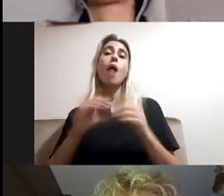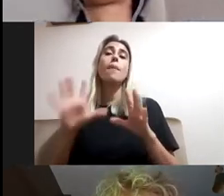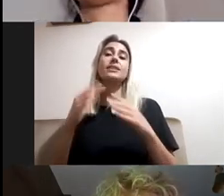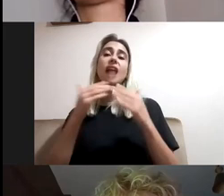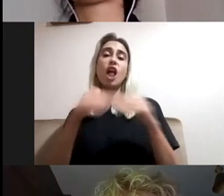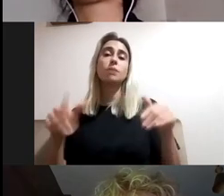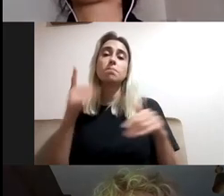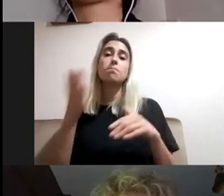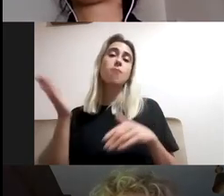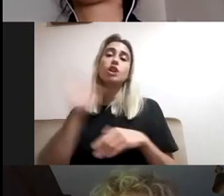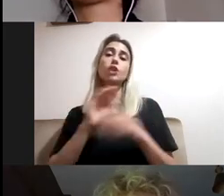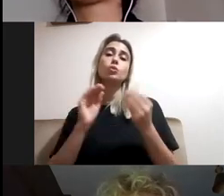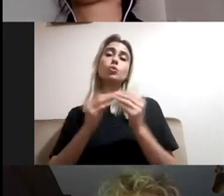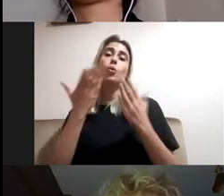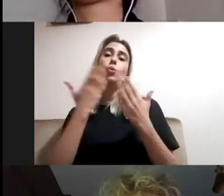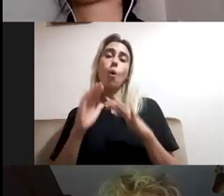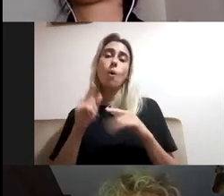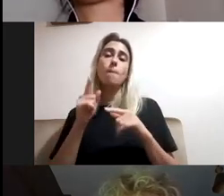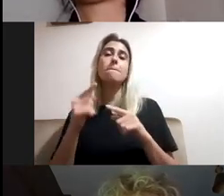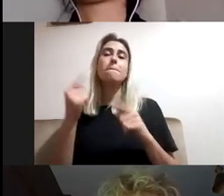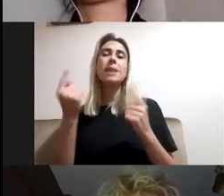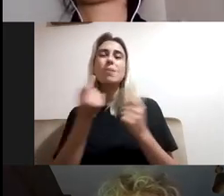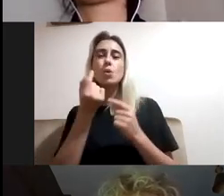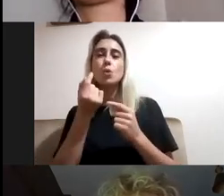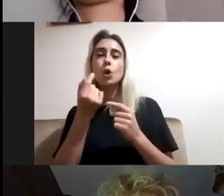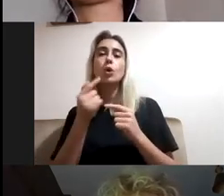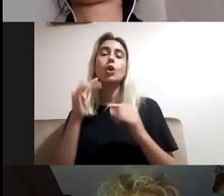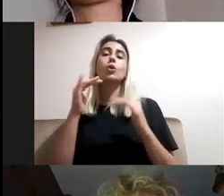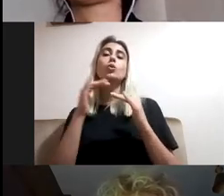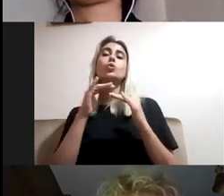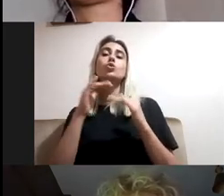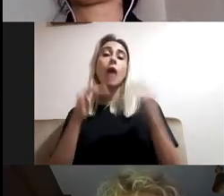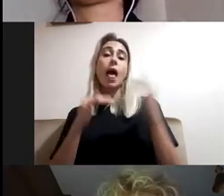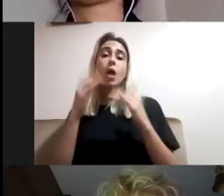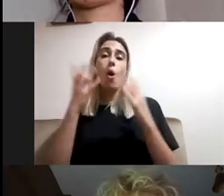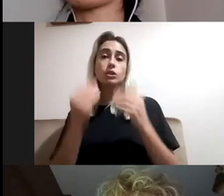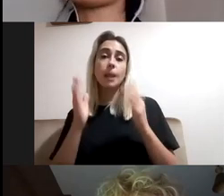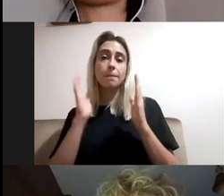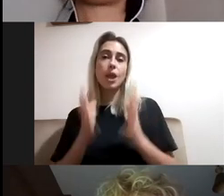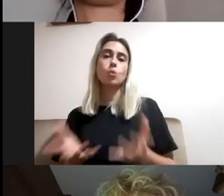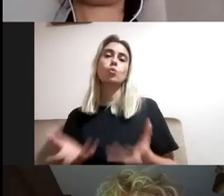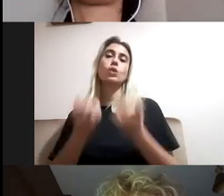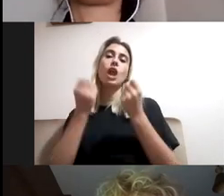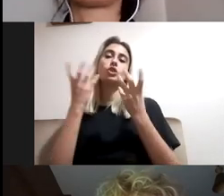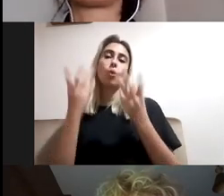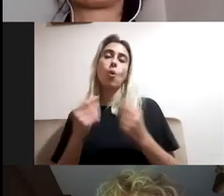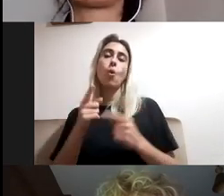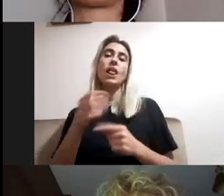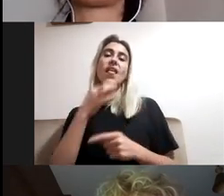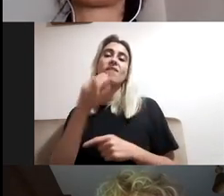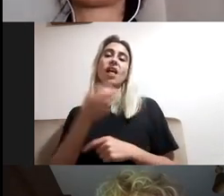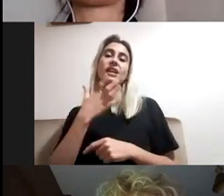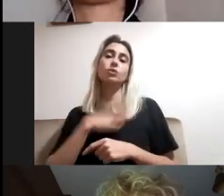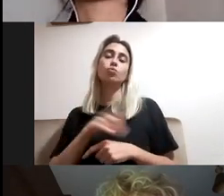bir sorun yok. Minimum düzeyde bile olsa kurtarıcı olur. Onu ifade etmek istedim ama şu sosyal